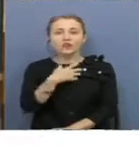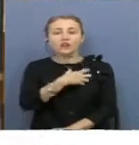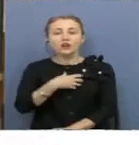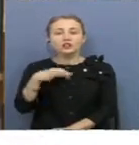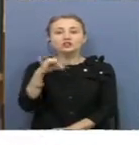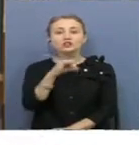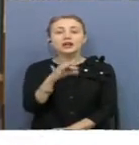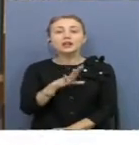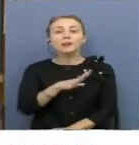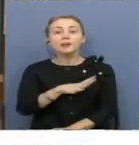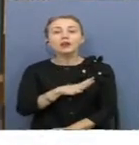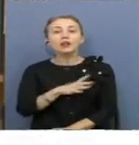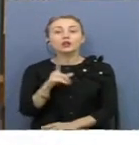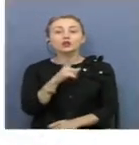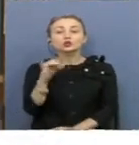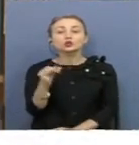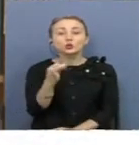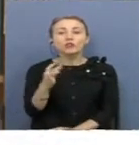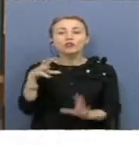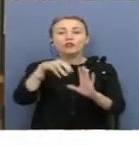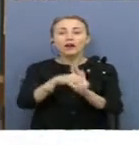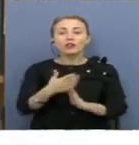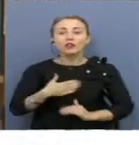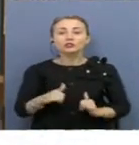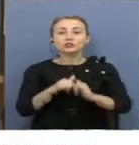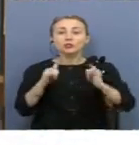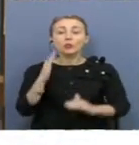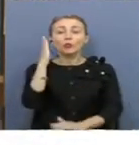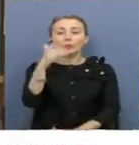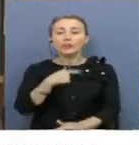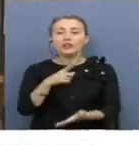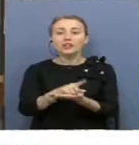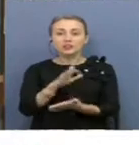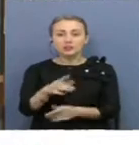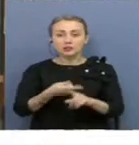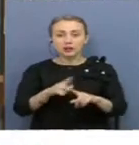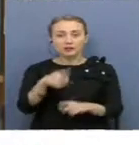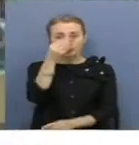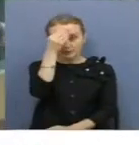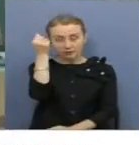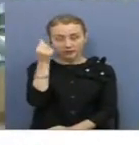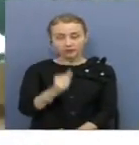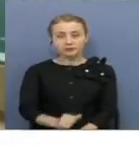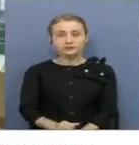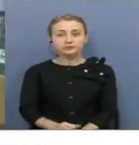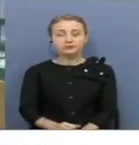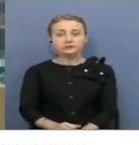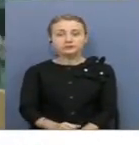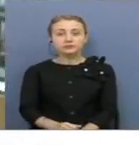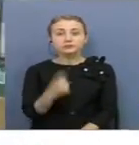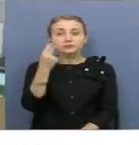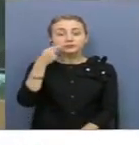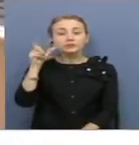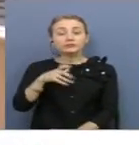болашағымызға елеулі үлес қосқан маңызды тарихи оқиғалар туралы айтылған. Біз мұны ұмытпауымыз керек. Елбасы болашаққа